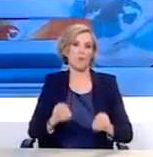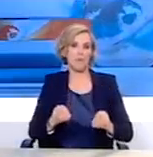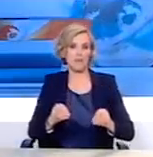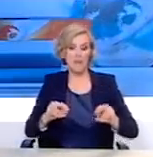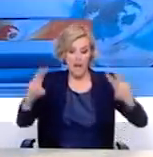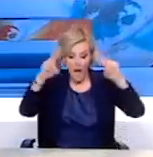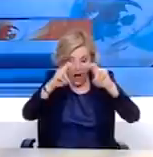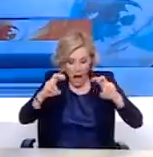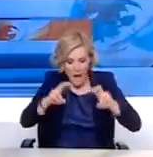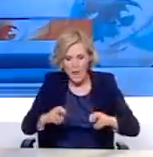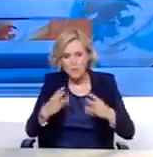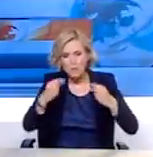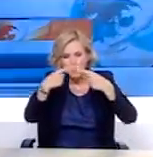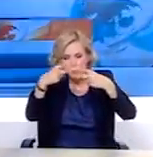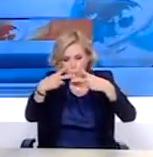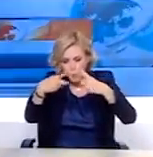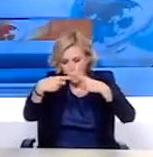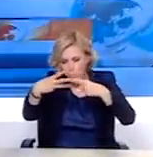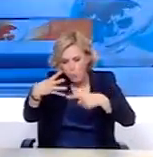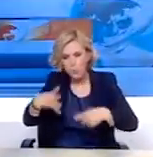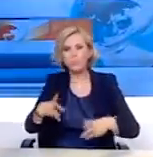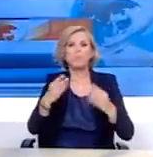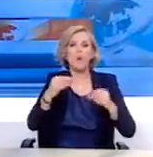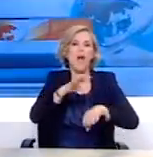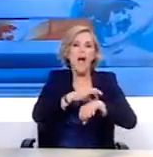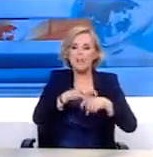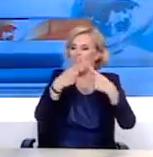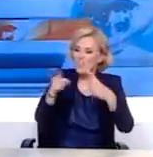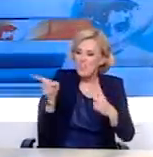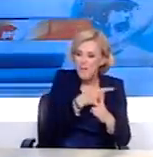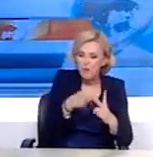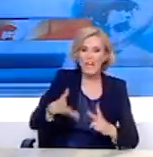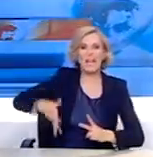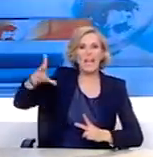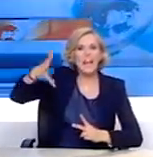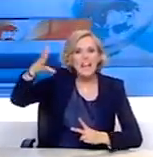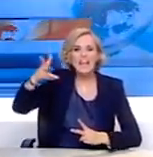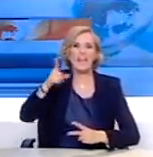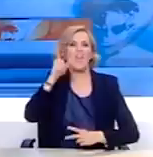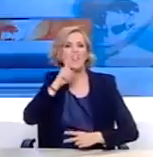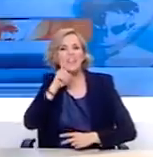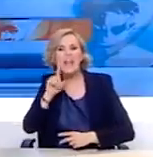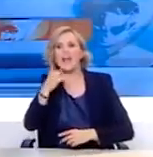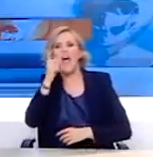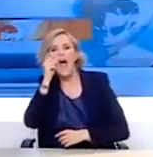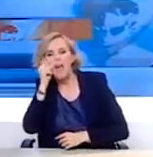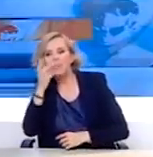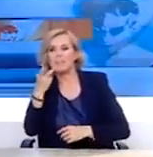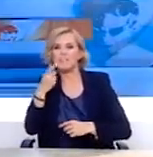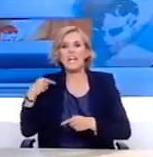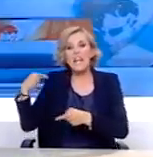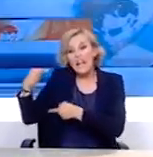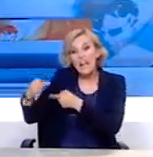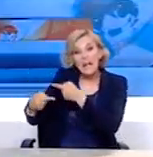ανάλυση είναι πολύπλοκη, περιλαμβάνει πολλούς παράγοντες, συνοσηρότητες, ηλικία, φύλο, παράγοντες όπως